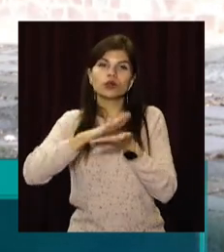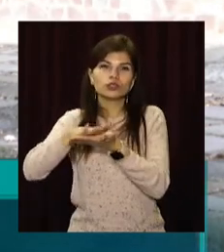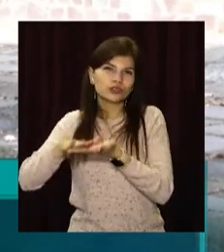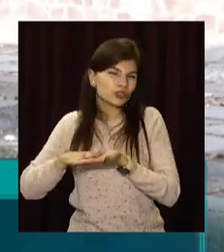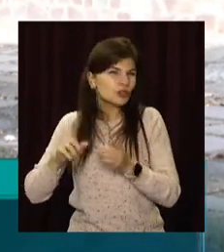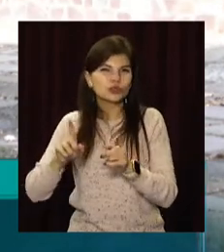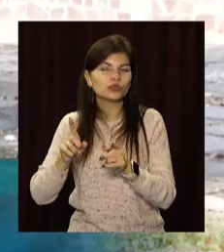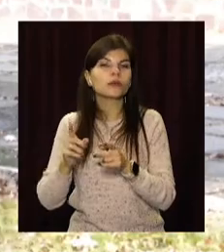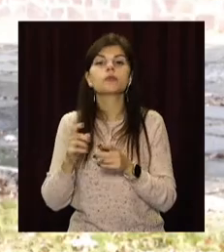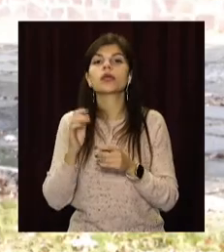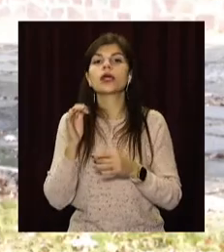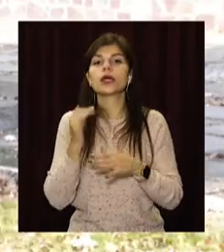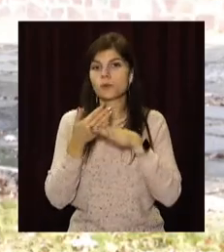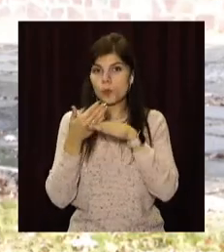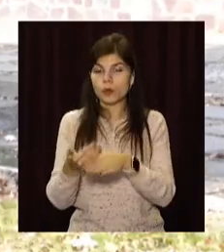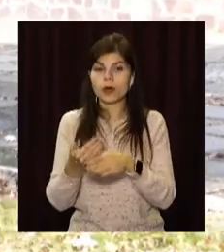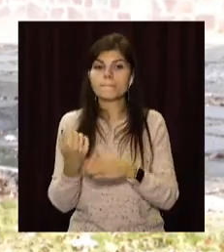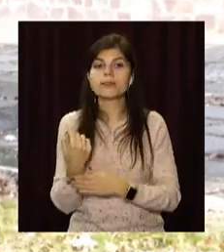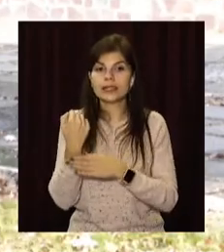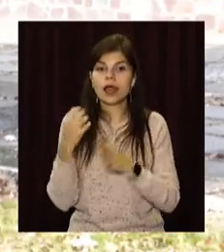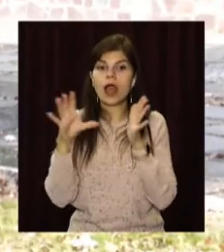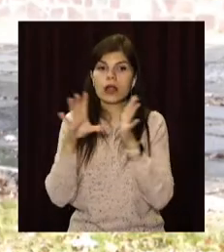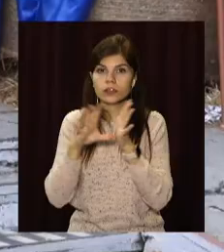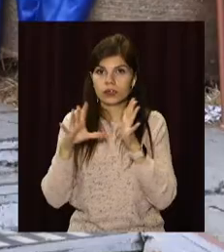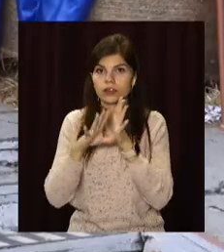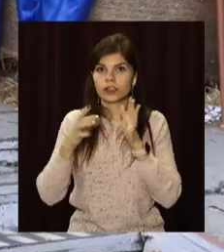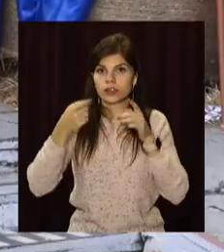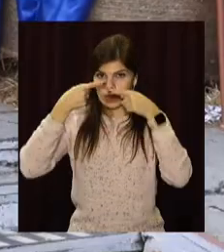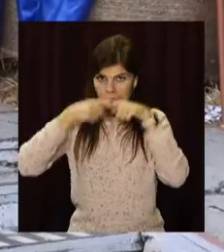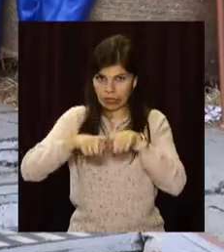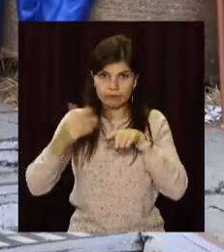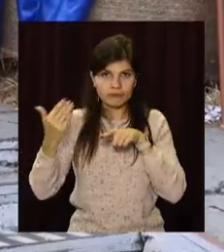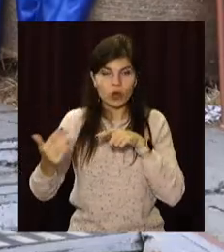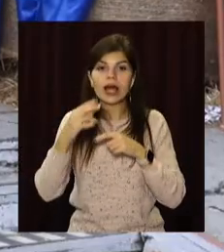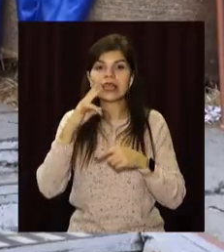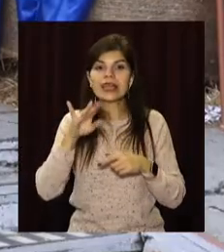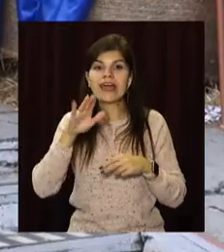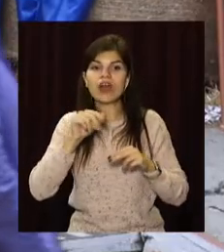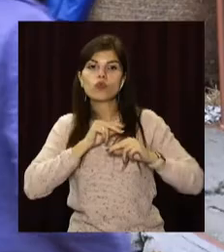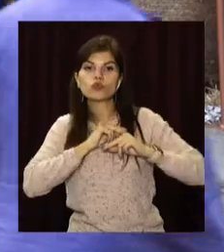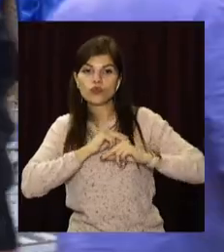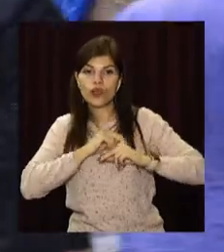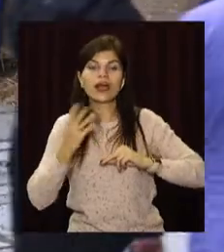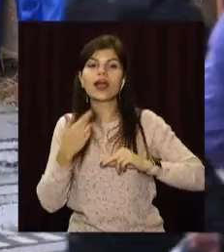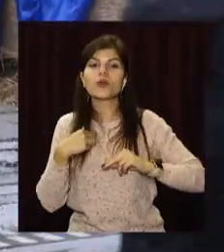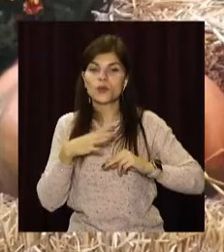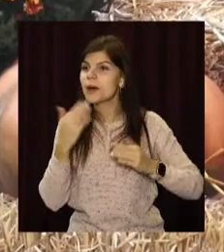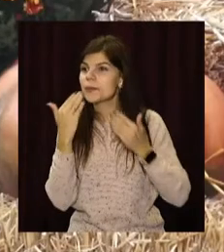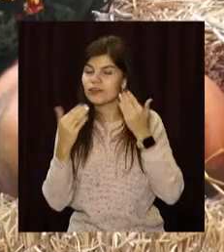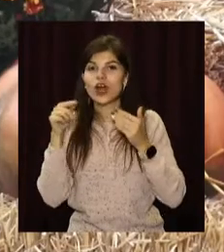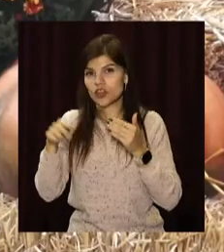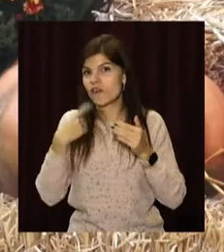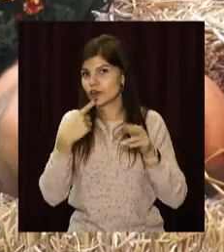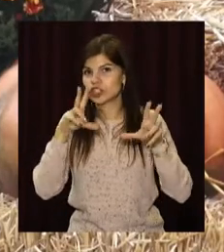і допомагаємо у підтриманні електричної інфраструктури. Мешканці Ниви Трудової, яких ми питали, щасливі жити